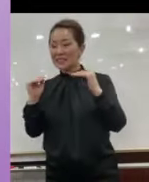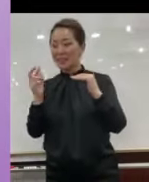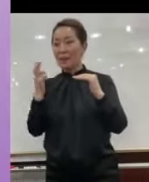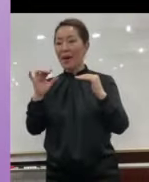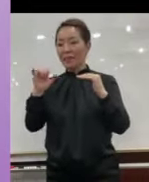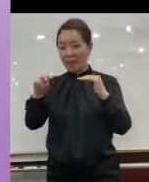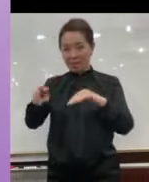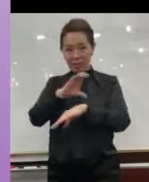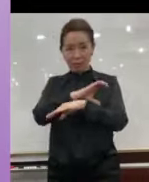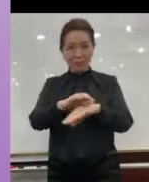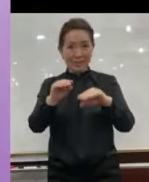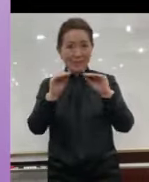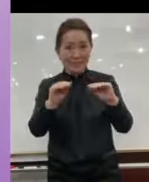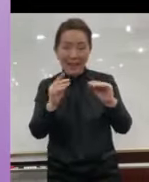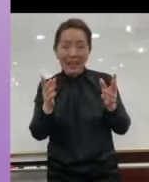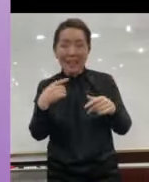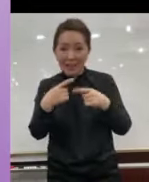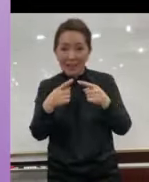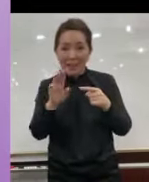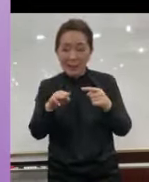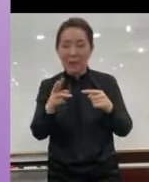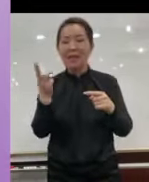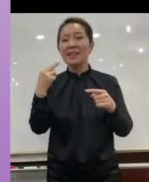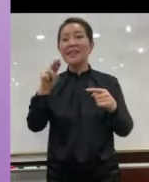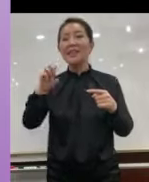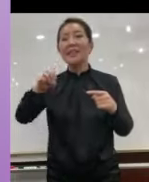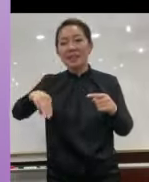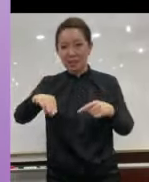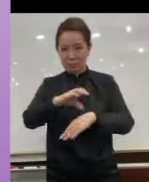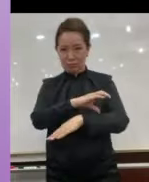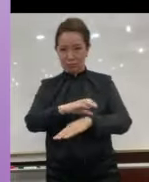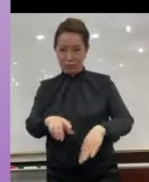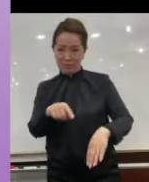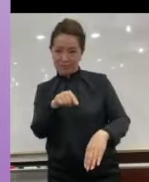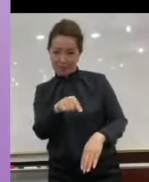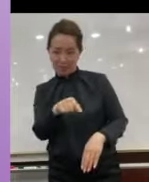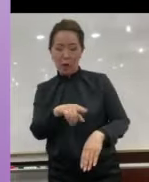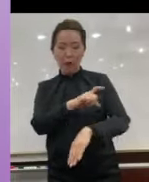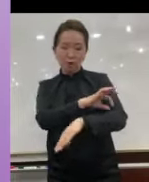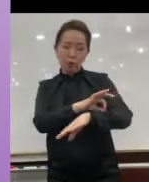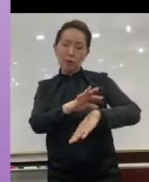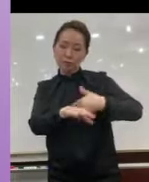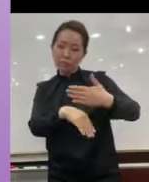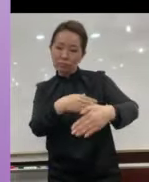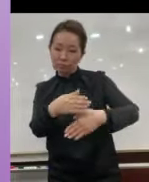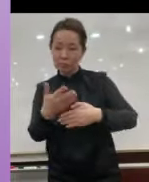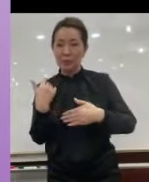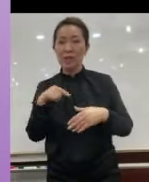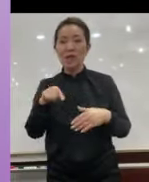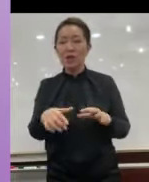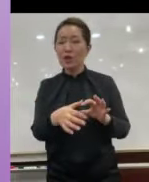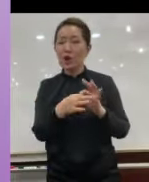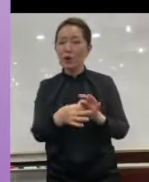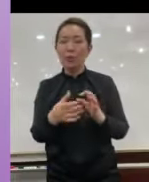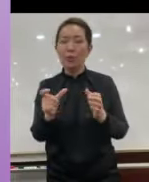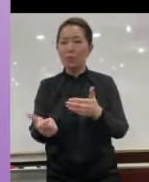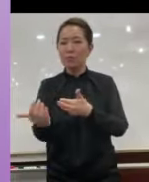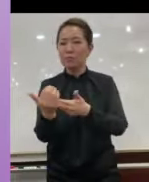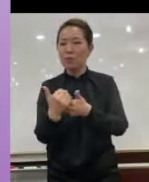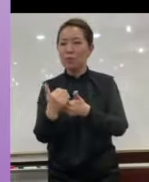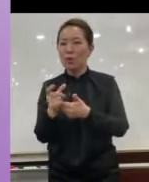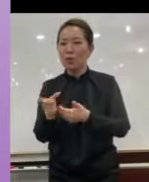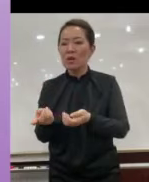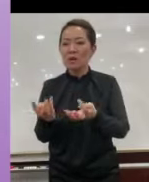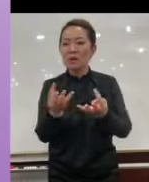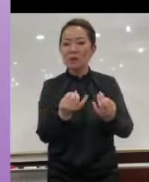DET сургалт гэдэг сургалтыг бид нэр төслийнхээ хүрээнд нэлээдгүй хэрэгжүүлж ирсэн. Энэ хүрээнд бол 100,000 гаруй хүмүүсийн